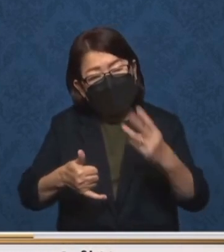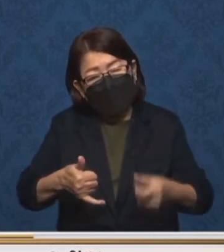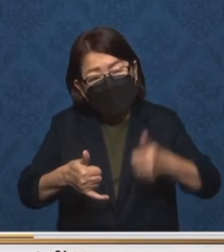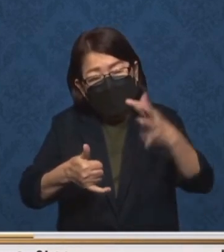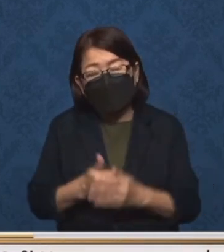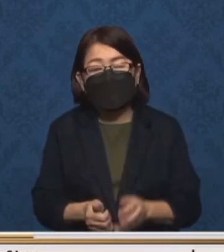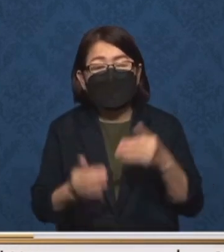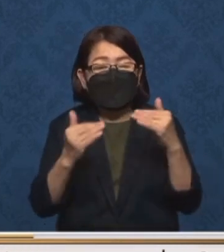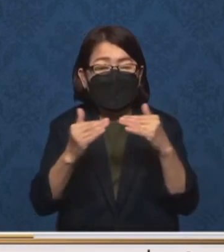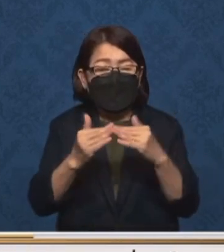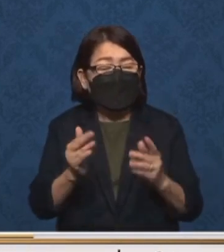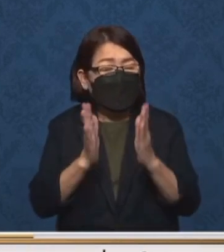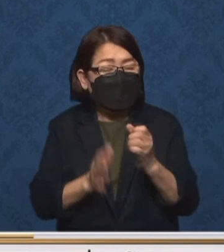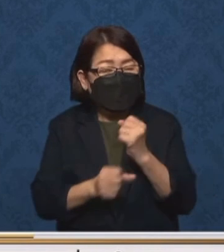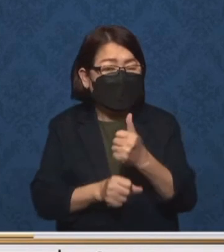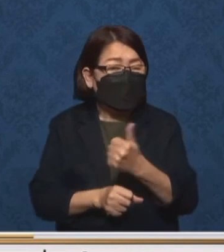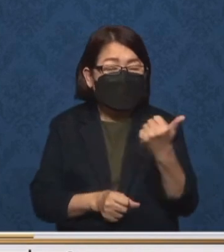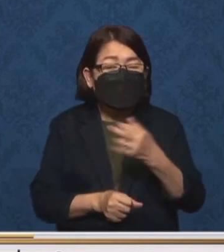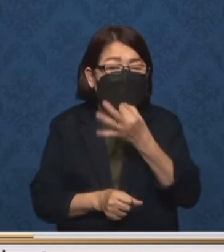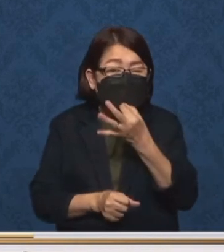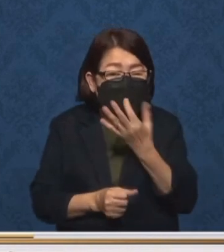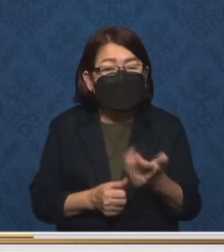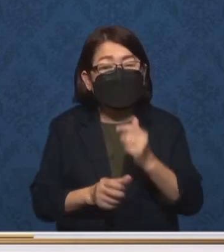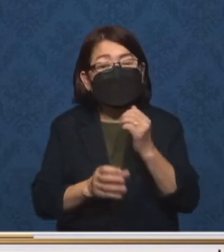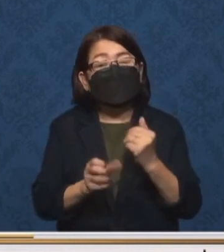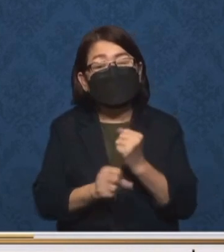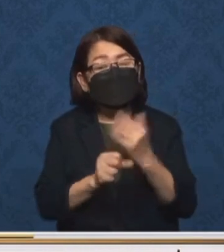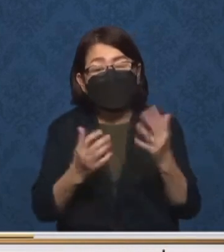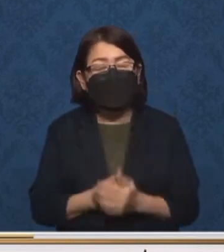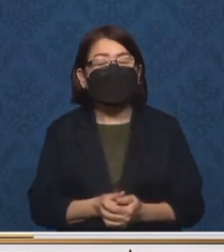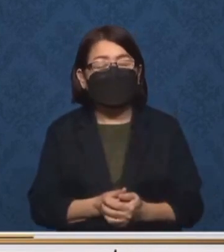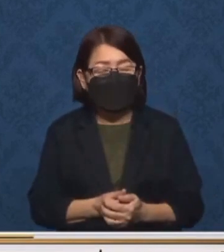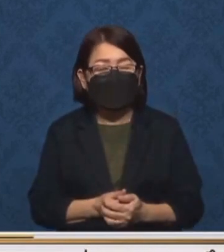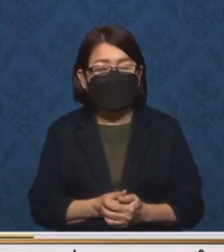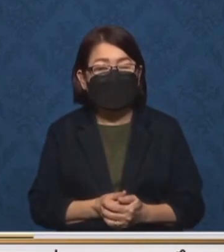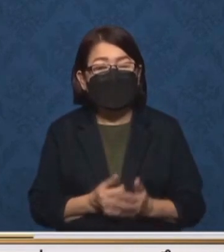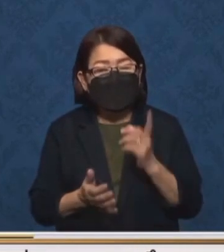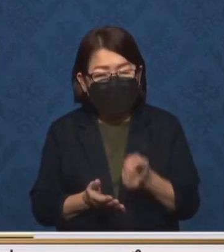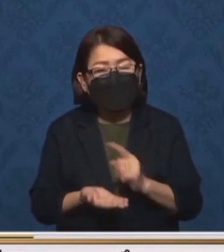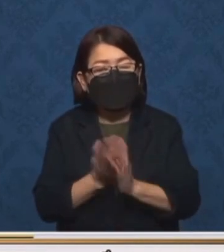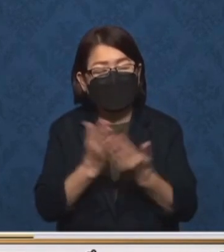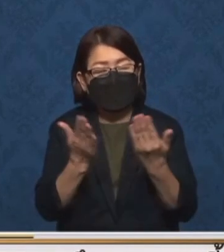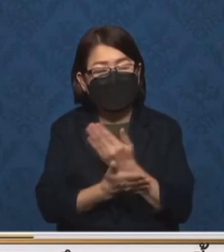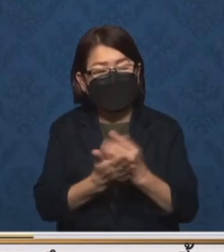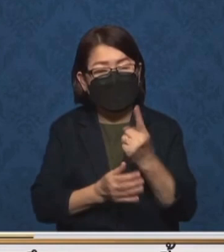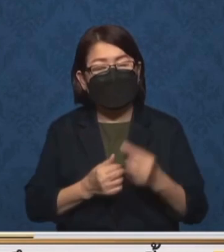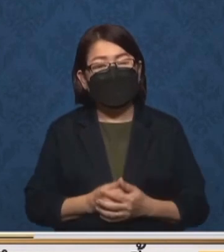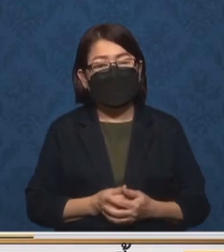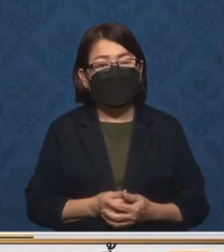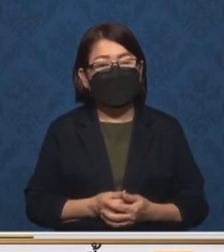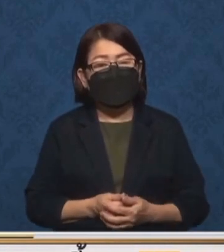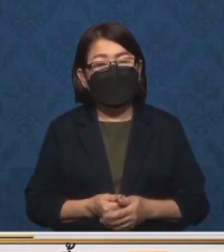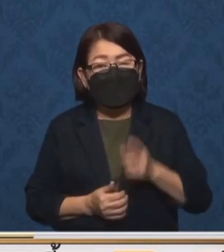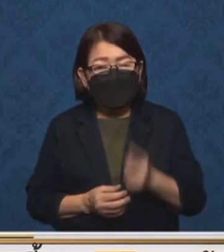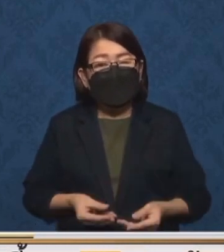ก็น่จะมาพิจารณาหอมาปดฝุนดูร่วมถงการใช้หลก CBT นะฮะ มาสร้างคาม